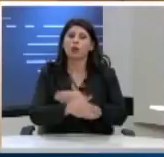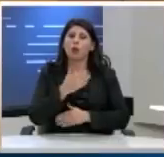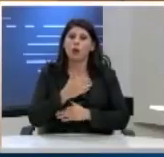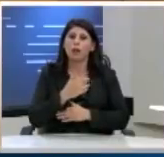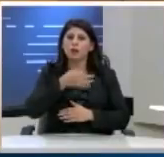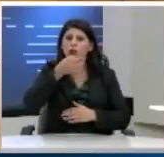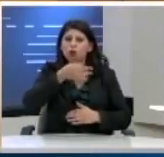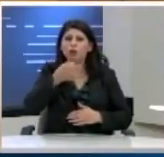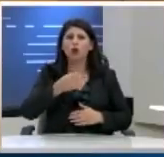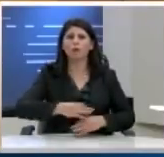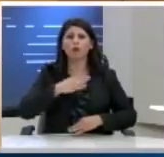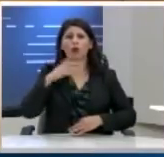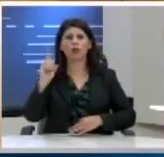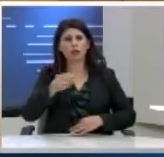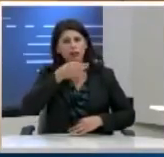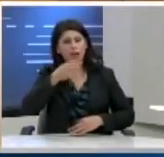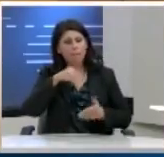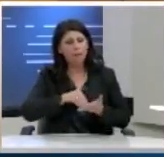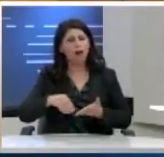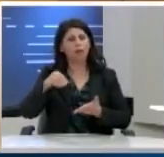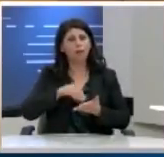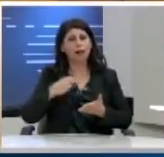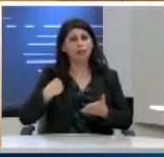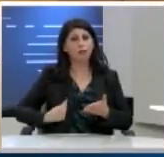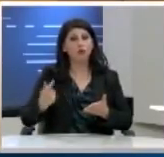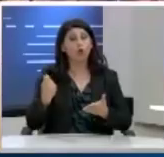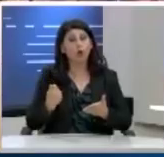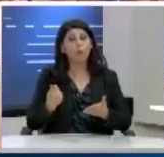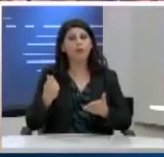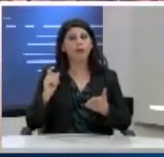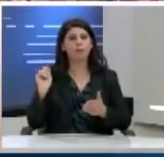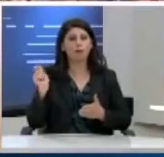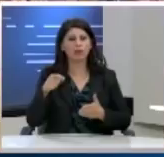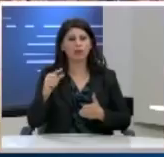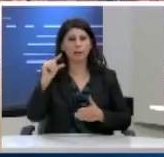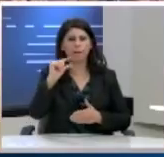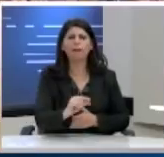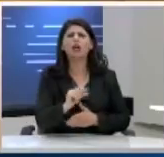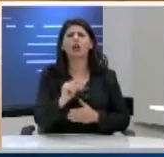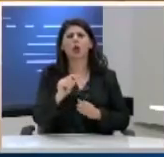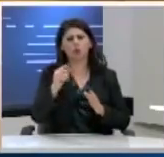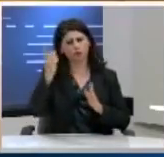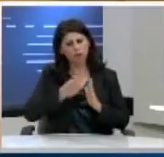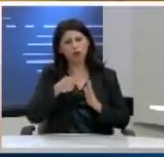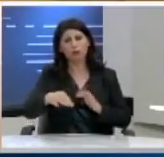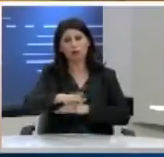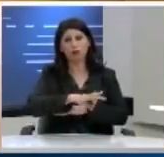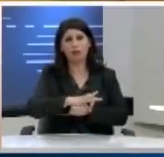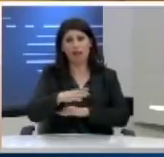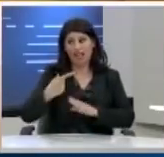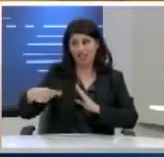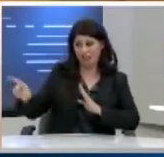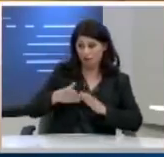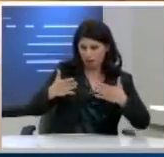να λέει, αυτό τη δημοσιονομική πολιτική είναι ένα μικρό κομμάτι του σχεδίου μας. Η διαφορά με εμάς και